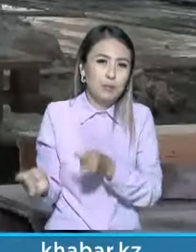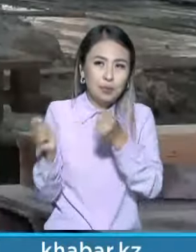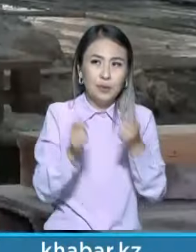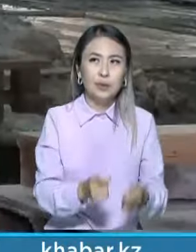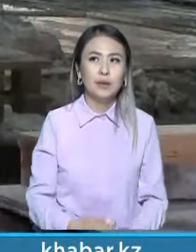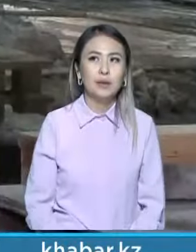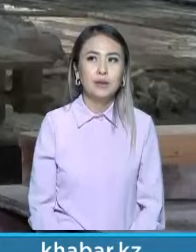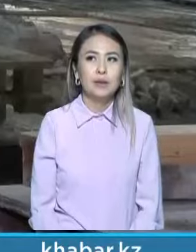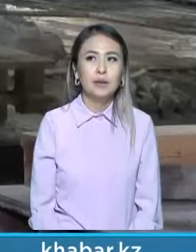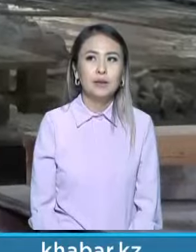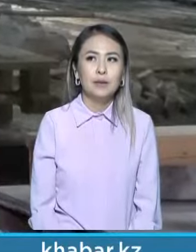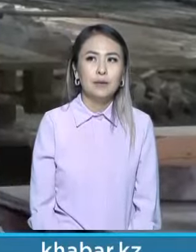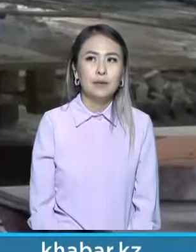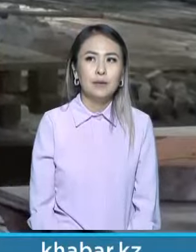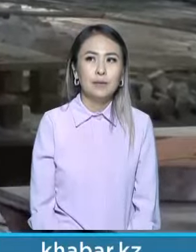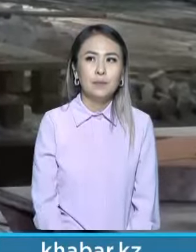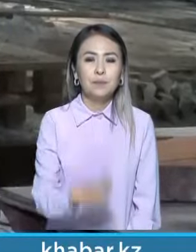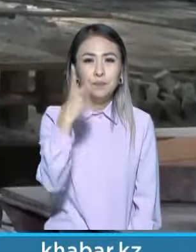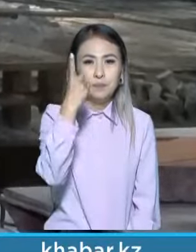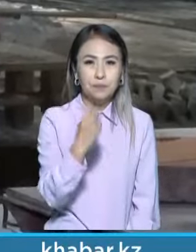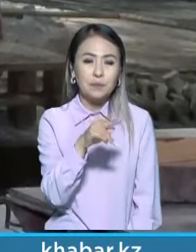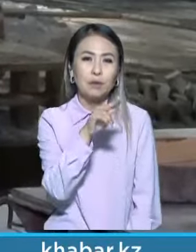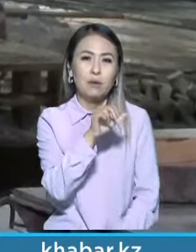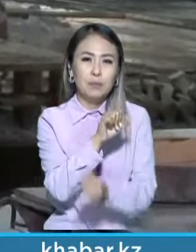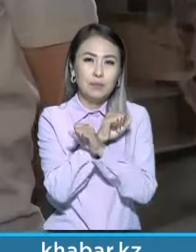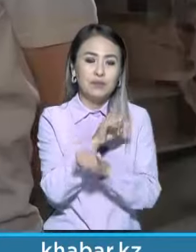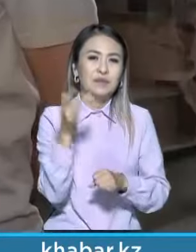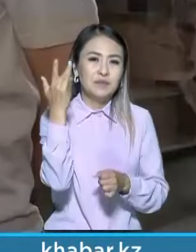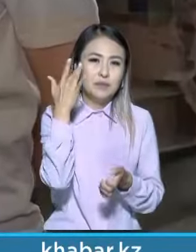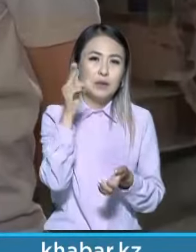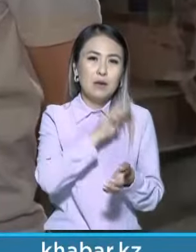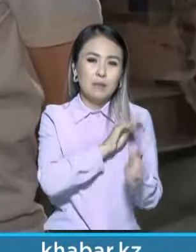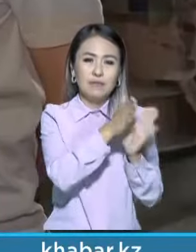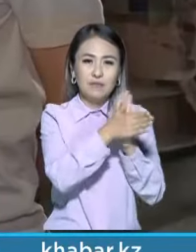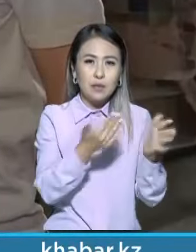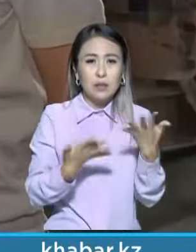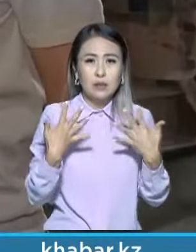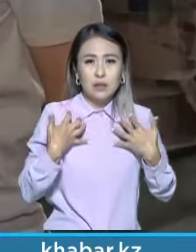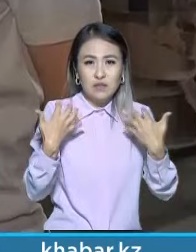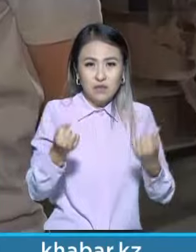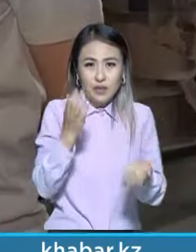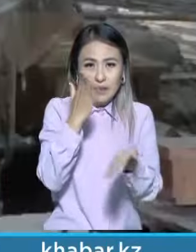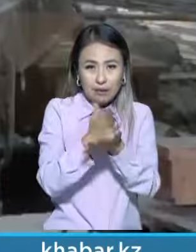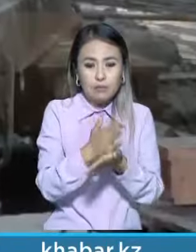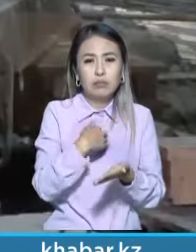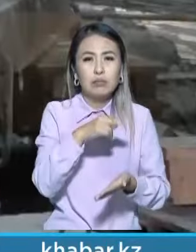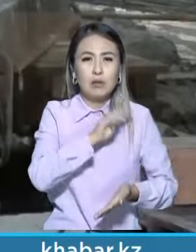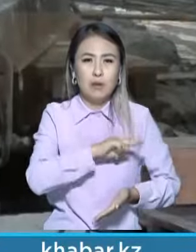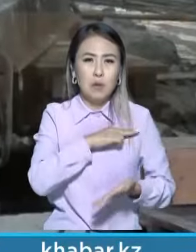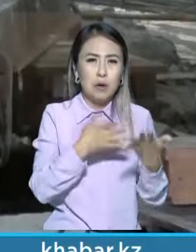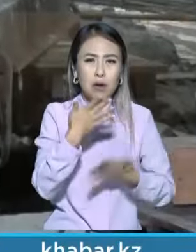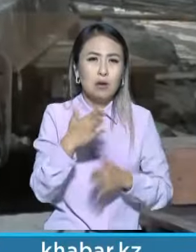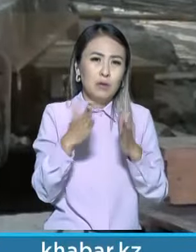жұмыс тұрамаймын, мен негізі өзі. Бір күн демалыс дейді, бәрібір жұмысқа тартады. Денсаулық болса, істеген жақсы. Үйде отырсаң, ауырып қаласың оны. Қалаға